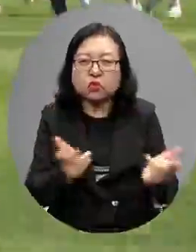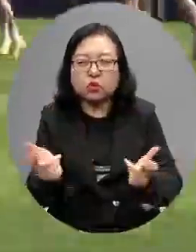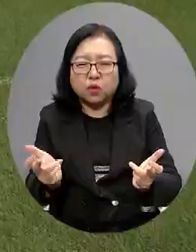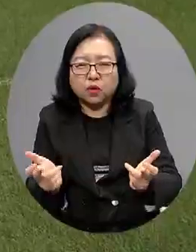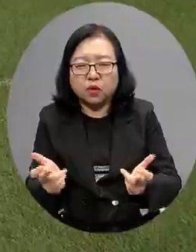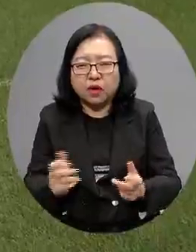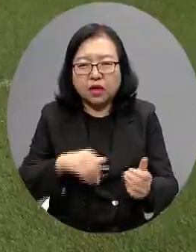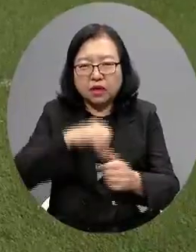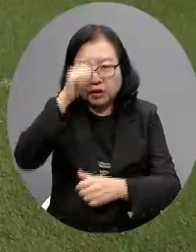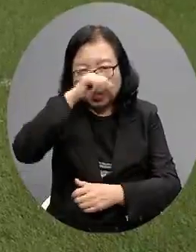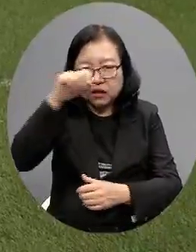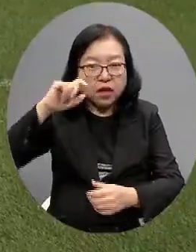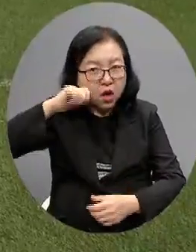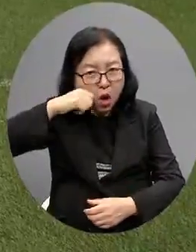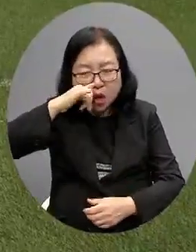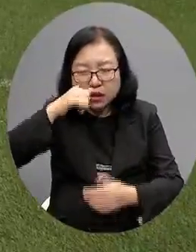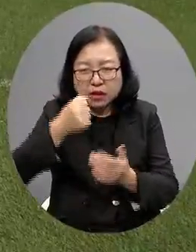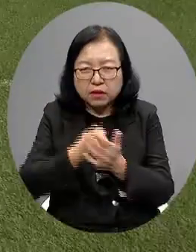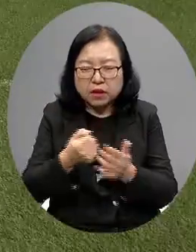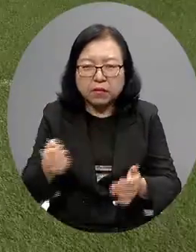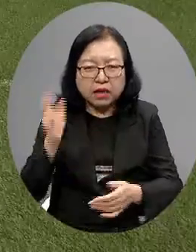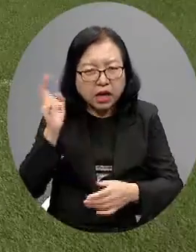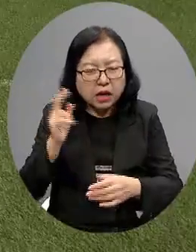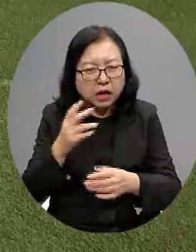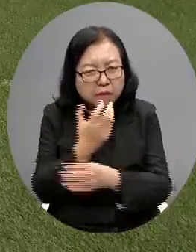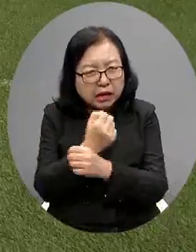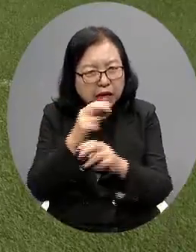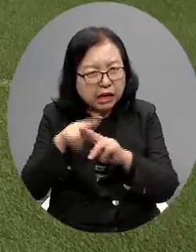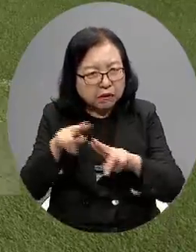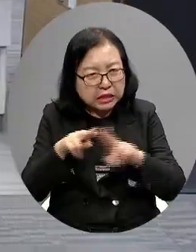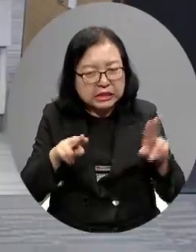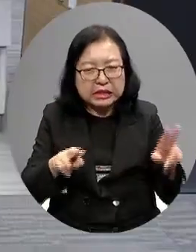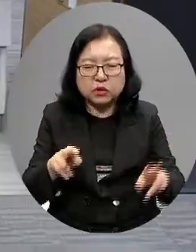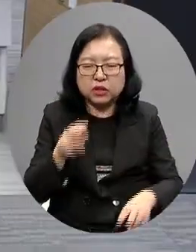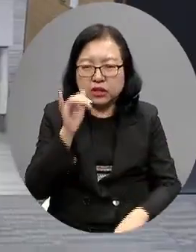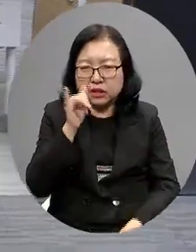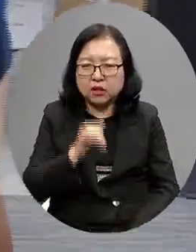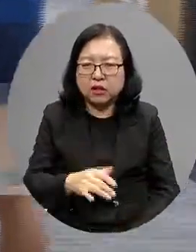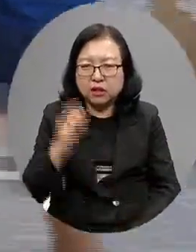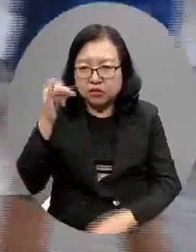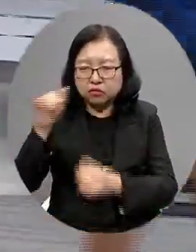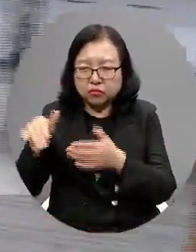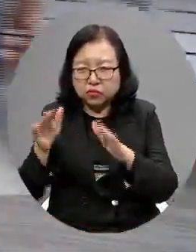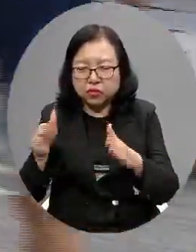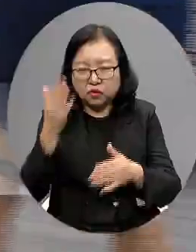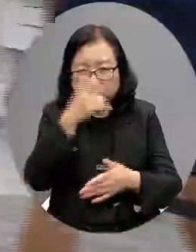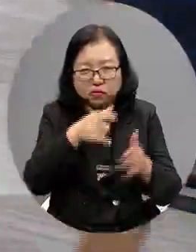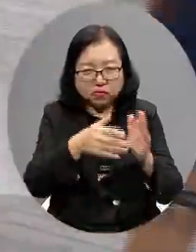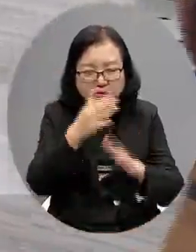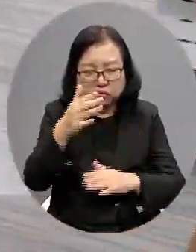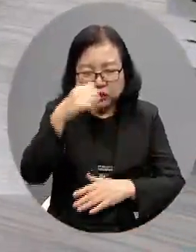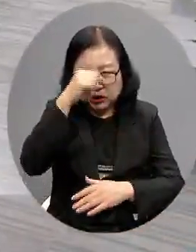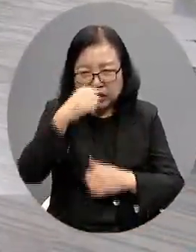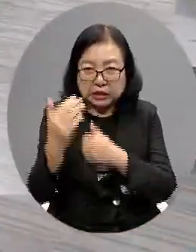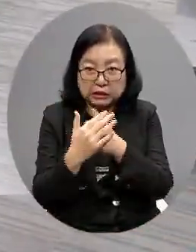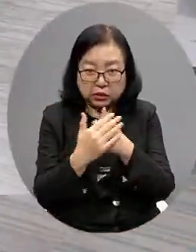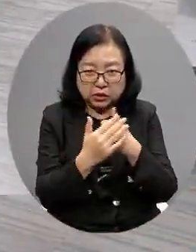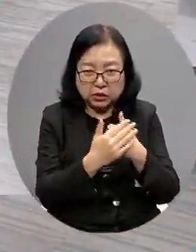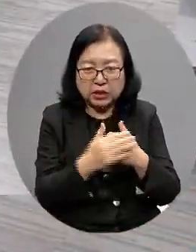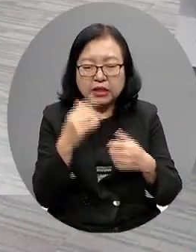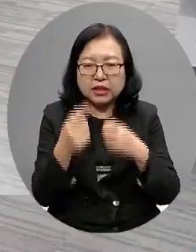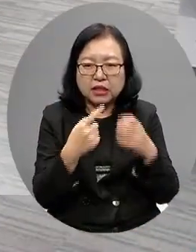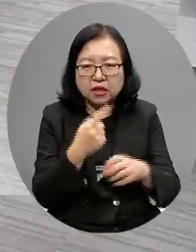고려해 대규모 계약 해지도 예상됩니다 충청북도와 청주시 예산 지원도 1년에 20억 원에서